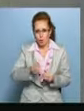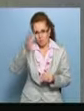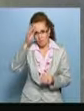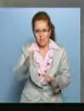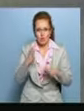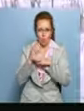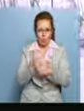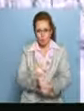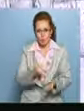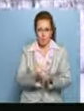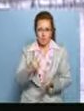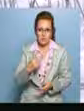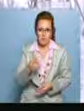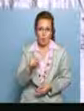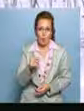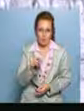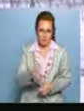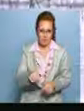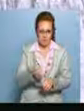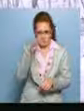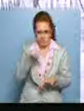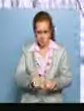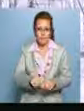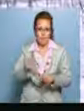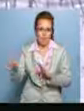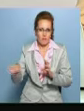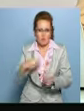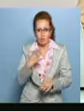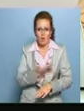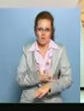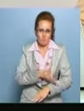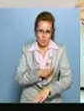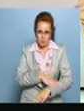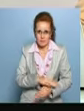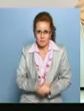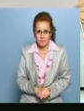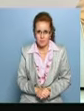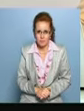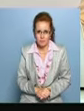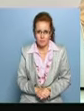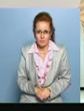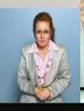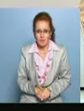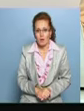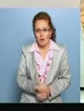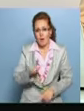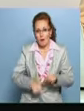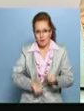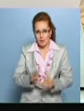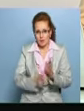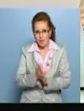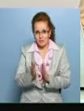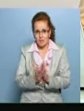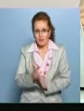МТ компенсируя это ресурсами Воткинского водохранилища краснокнижные растения кедровый Бор